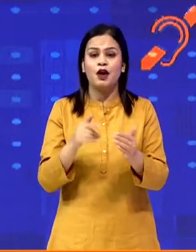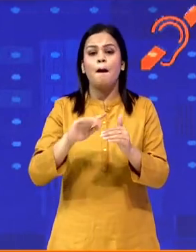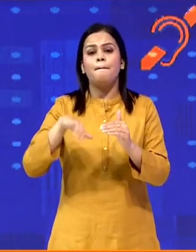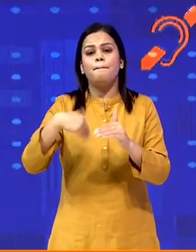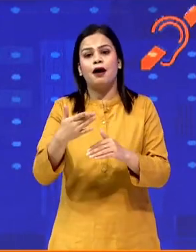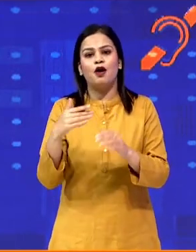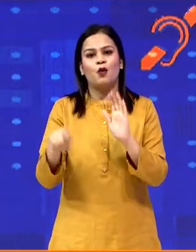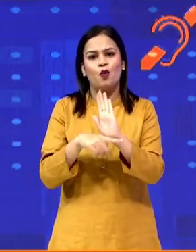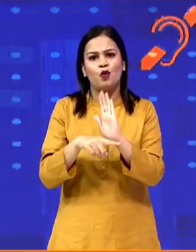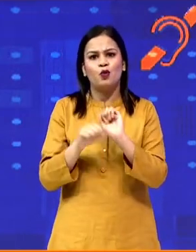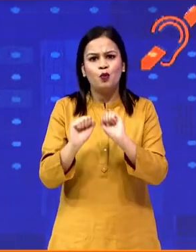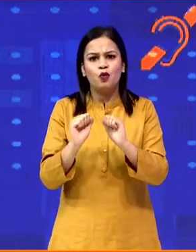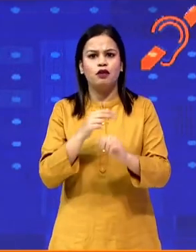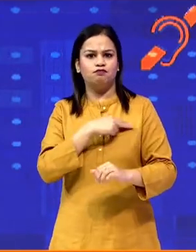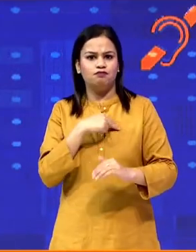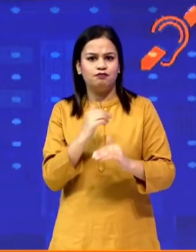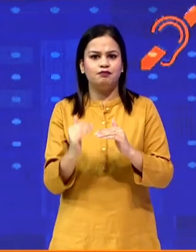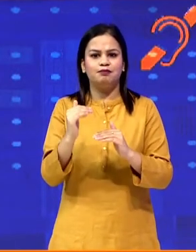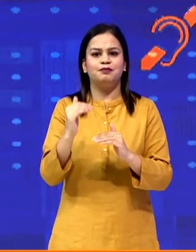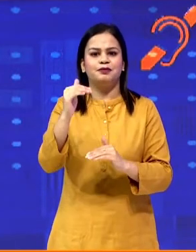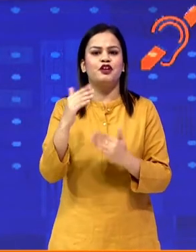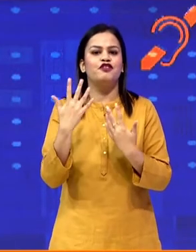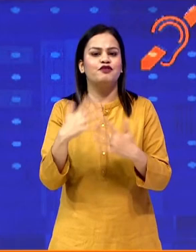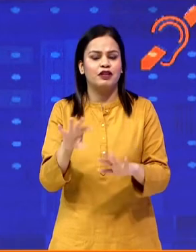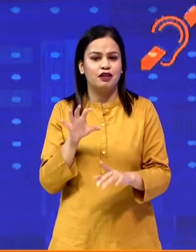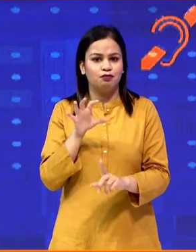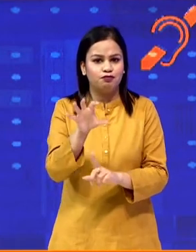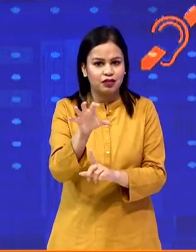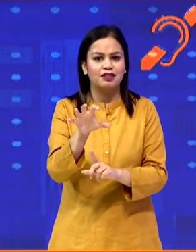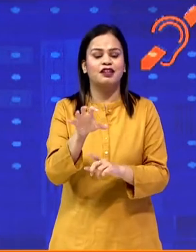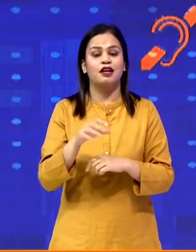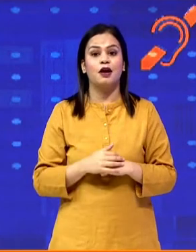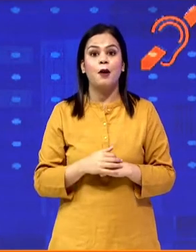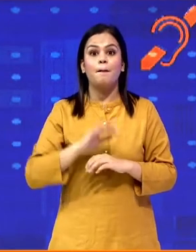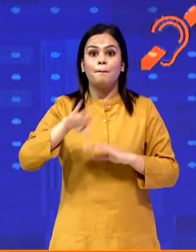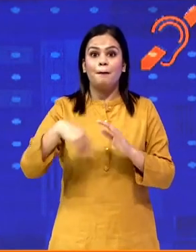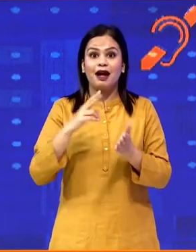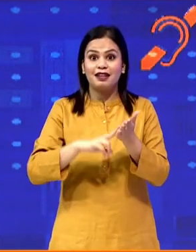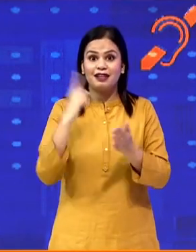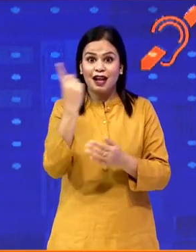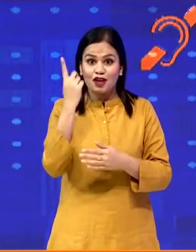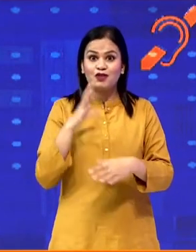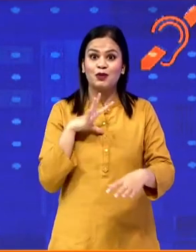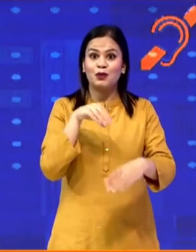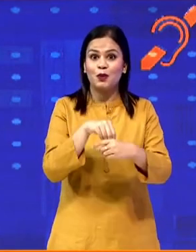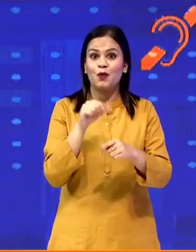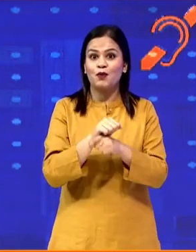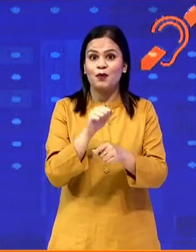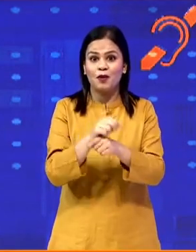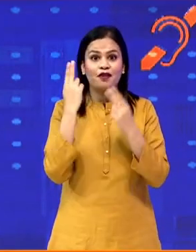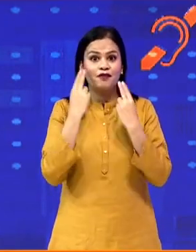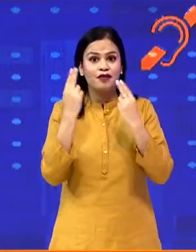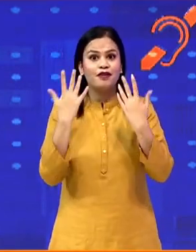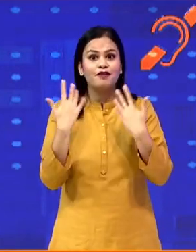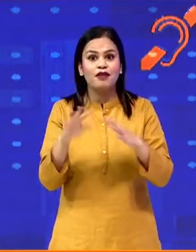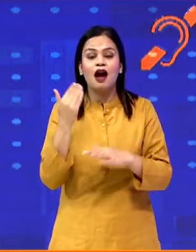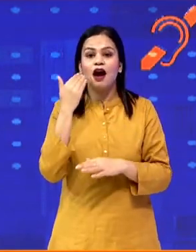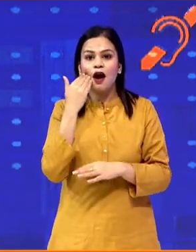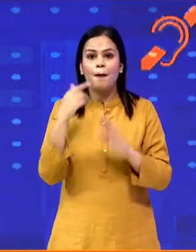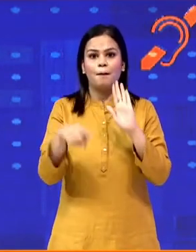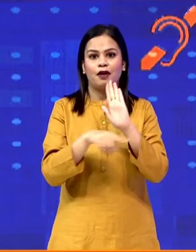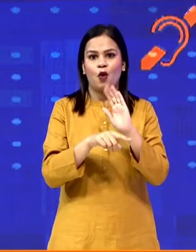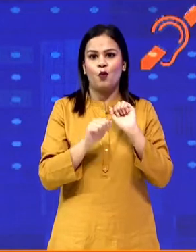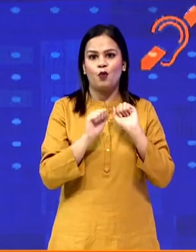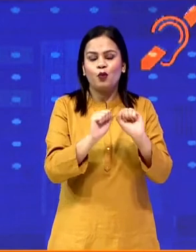स्टेट लेवल पोजीशंस पर रहे नेशनल लेवल पर इनकी पहचान बनी जब ये यूथ कांग्रेस की नेशनल प्रेसिडेंट